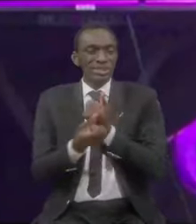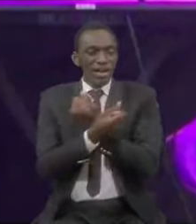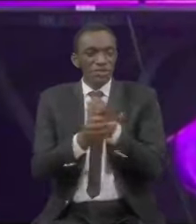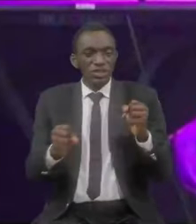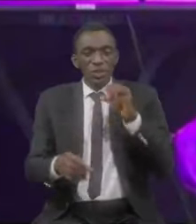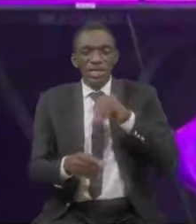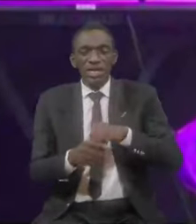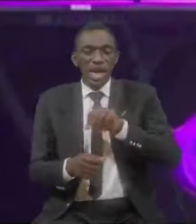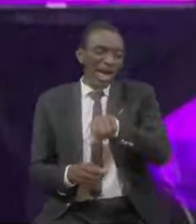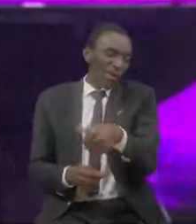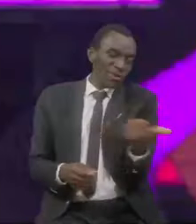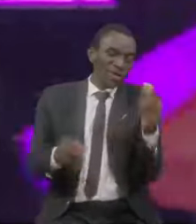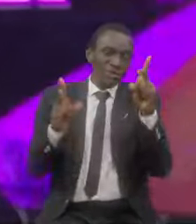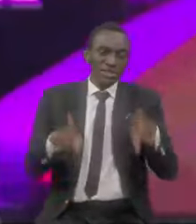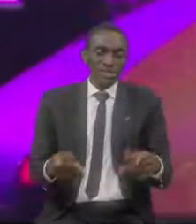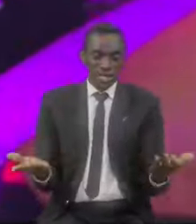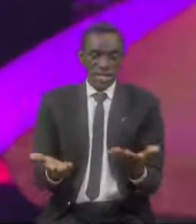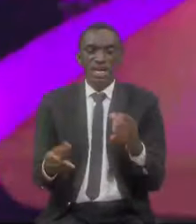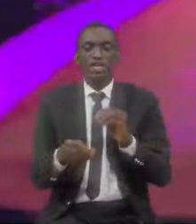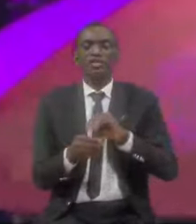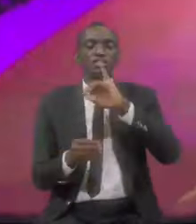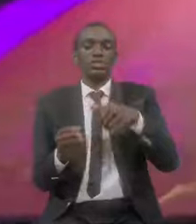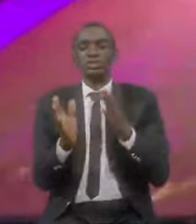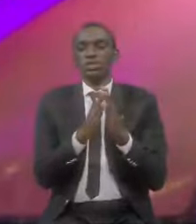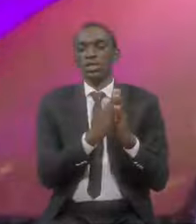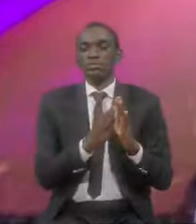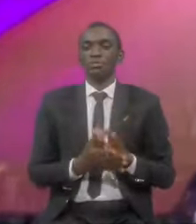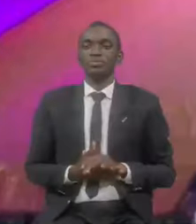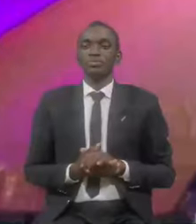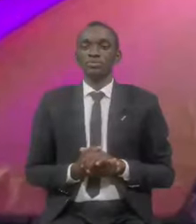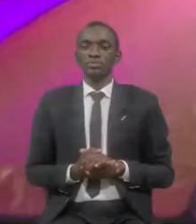Il n'y a de salut en aucun autre ici à Jérusalem.